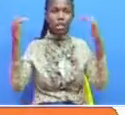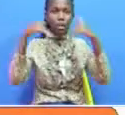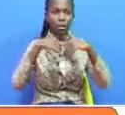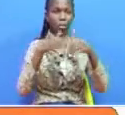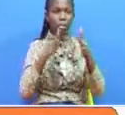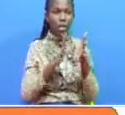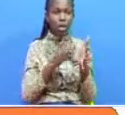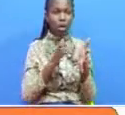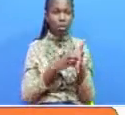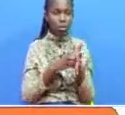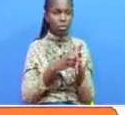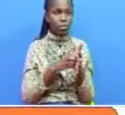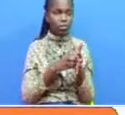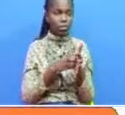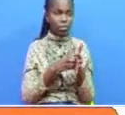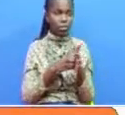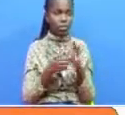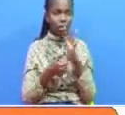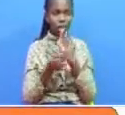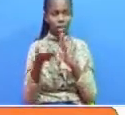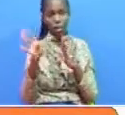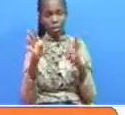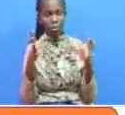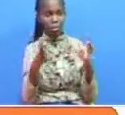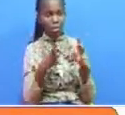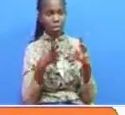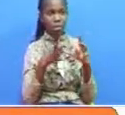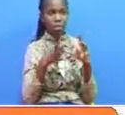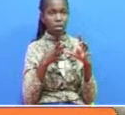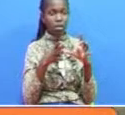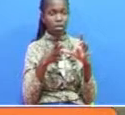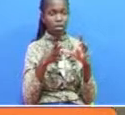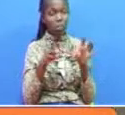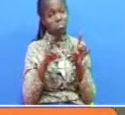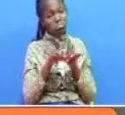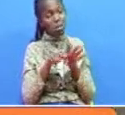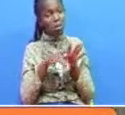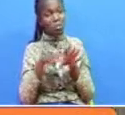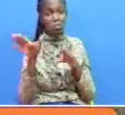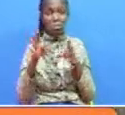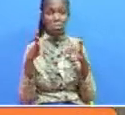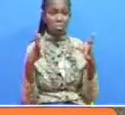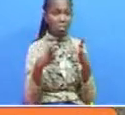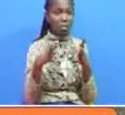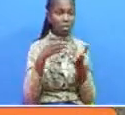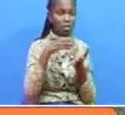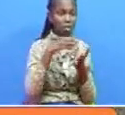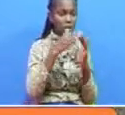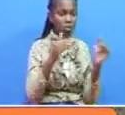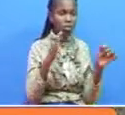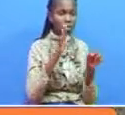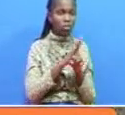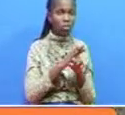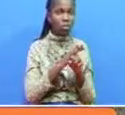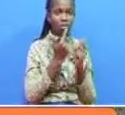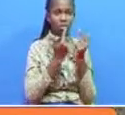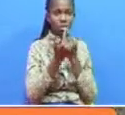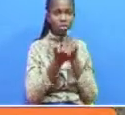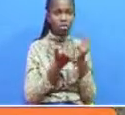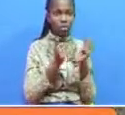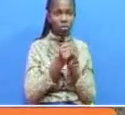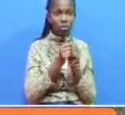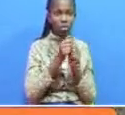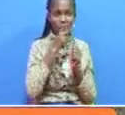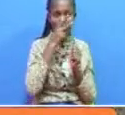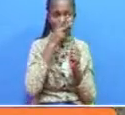assembly ya Masako under waipa still under waipa pe nomba mbinge na ndaye wane na nina Kalonzo wa muzioka azioke